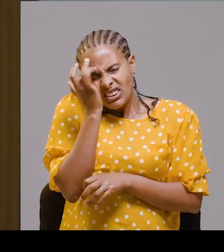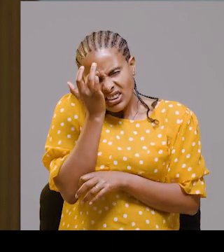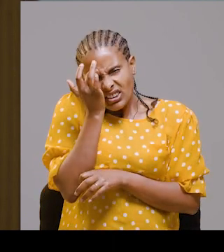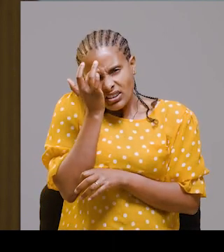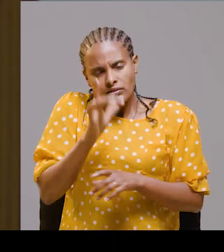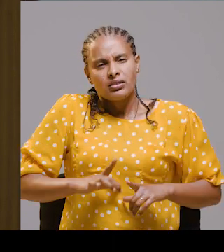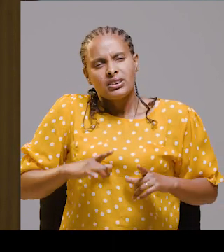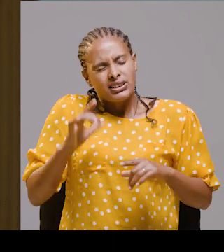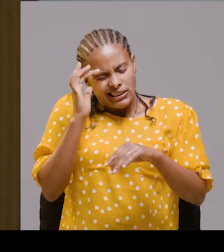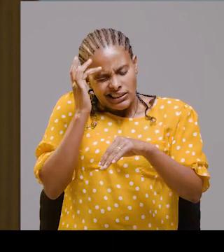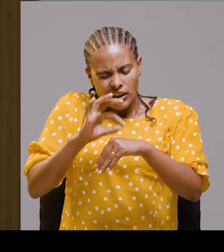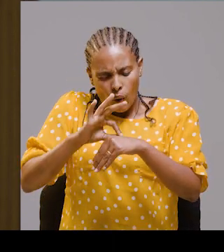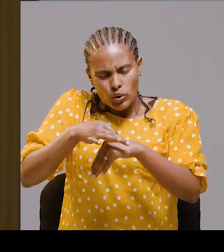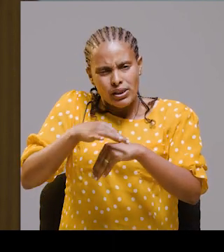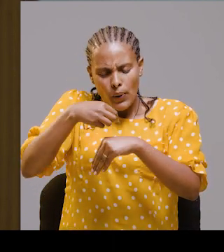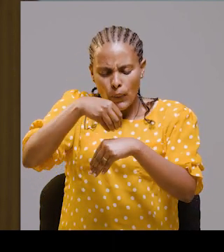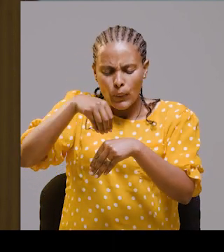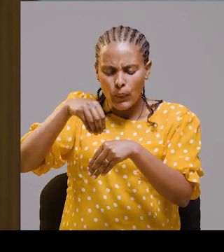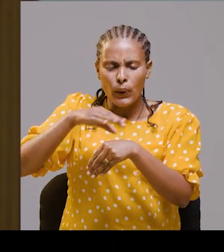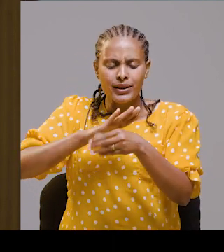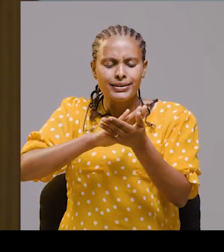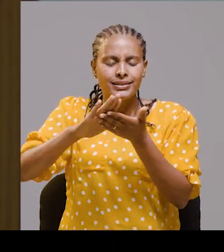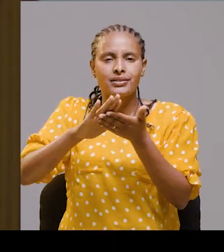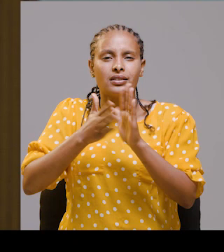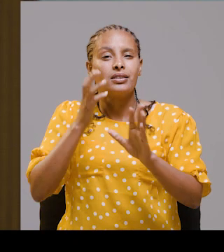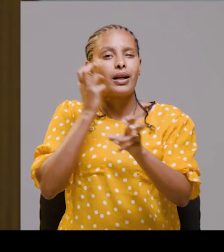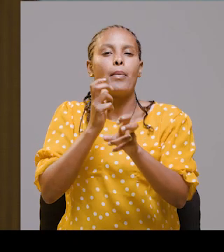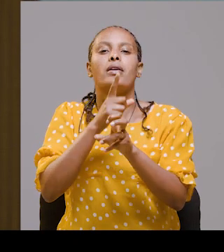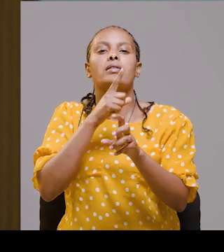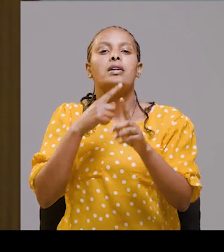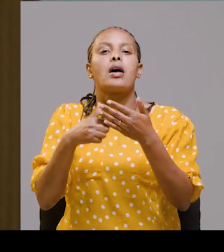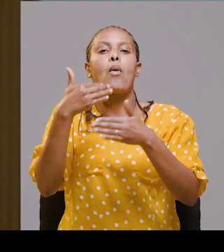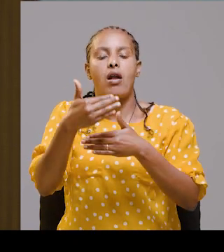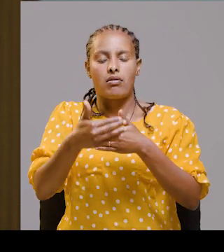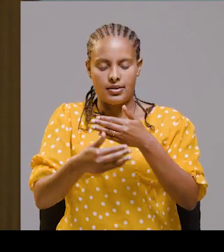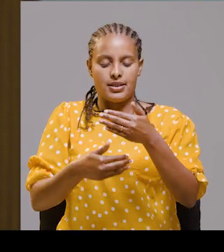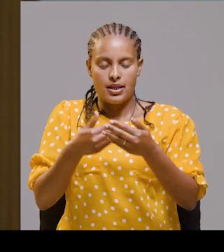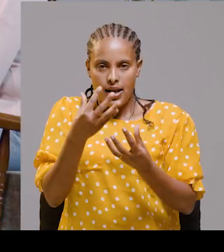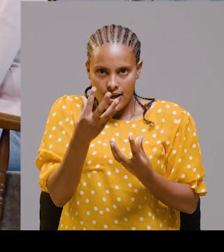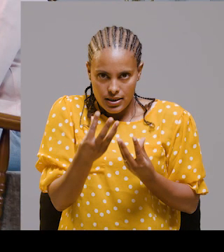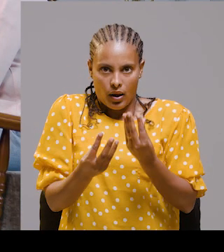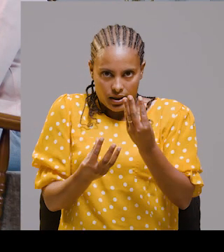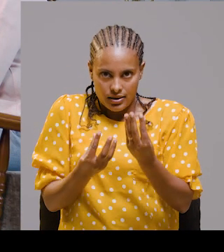ነገር ነው፣ ሰዎች ሊያማቸው ይችላል። ያንን ነገር እናደርጋለን። ከዛ በኋላ ግን ቀስ በቀስ ምንድን ነው